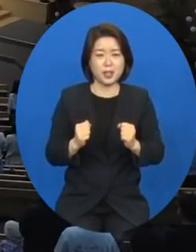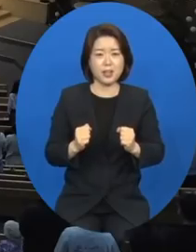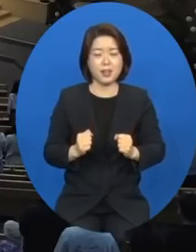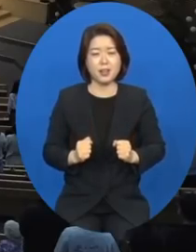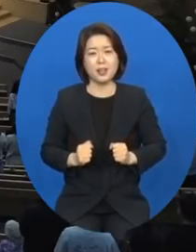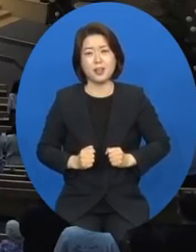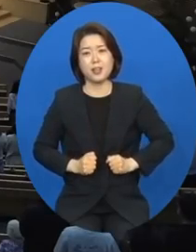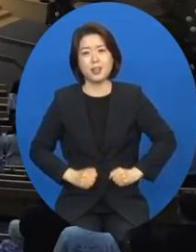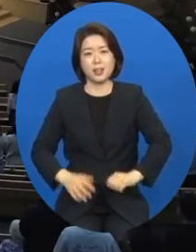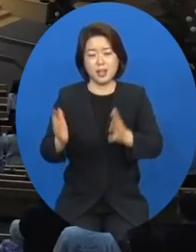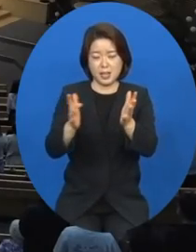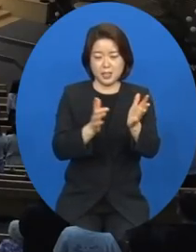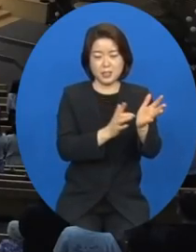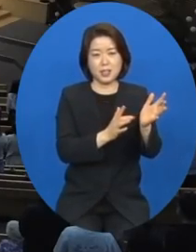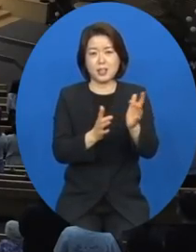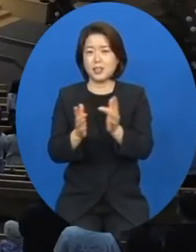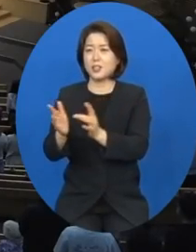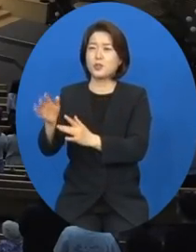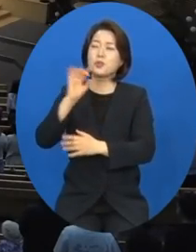we